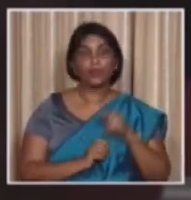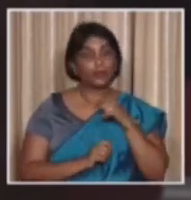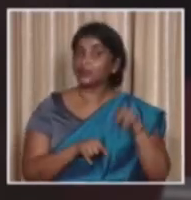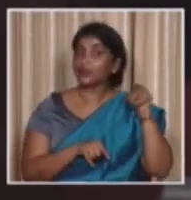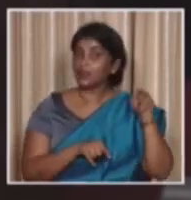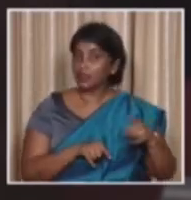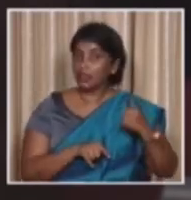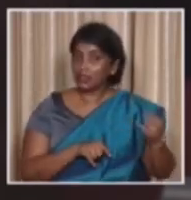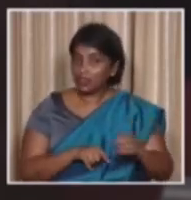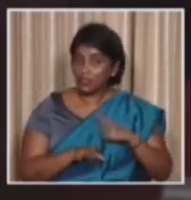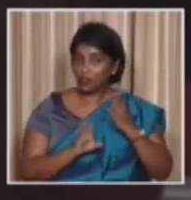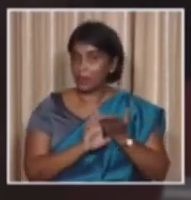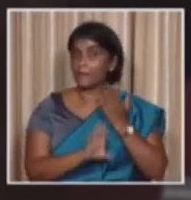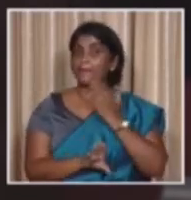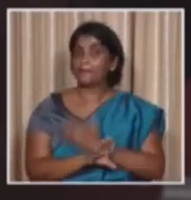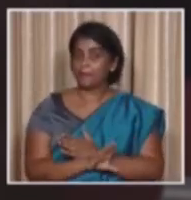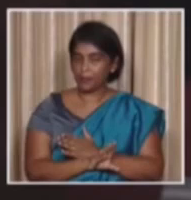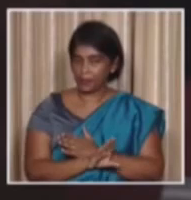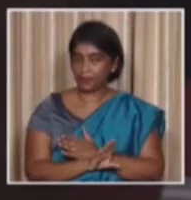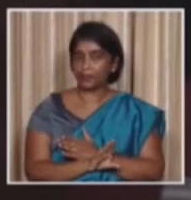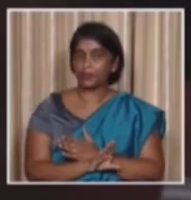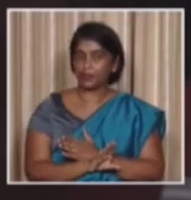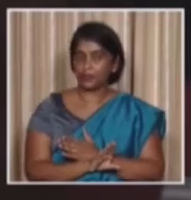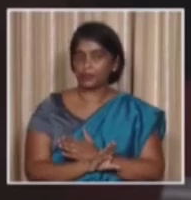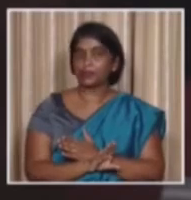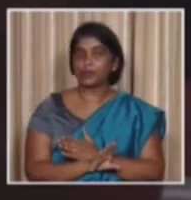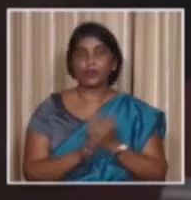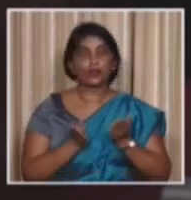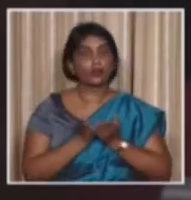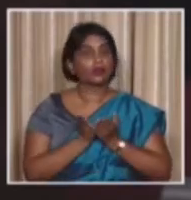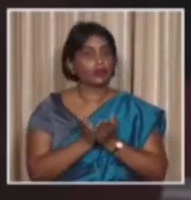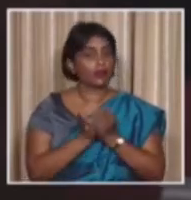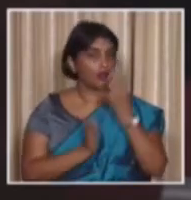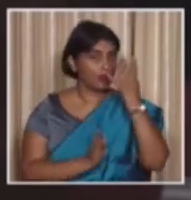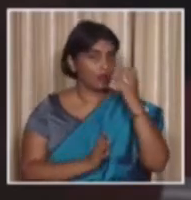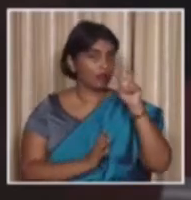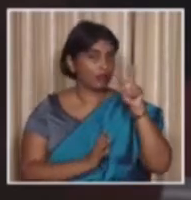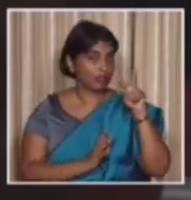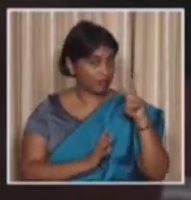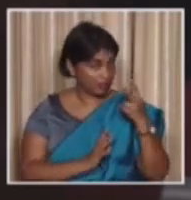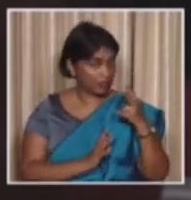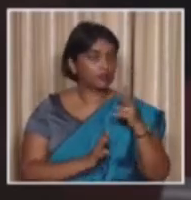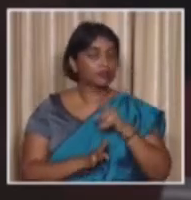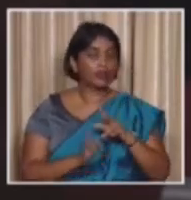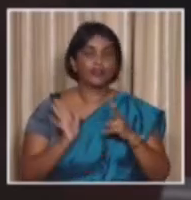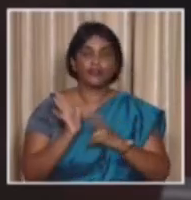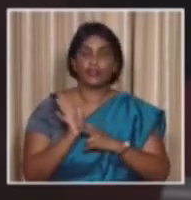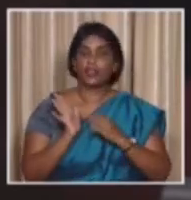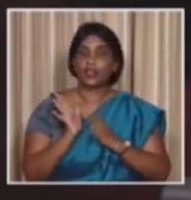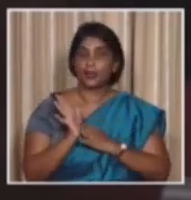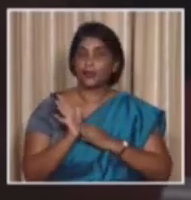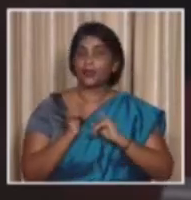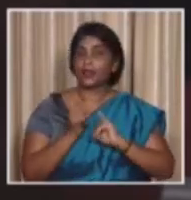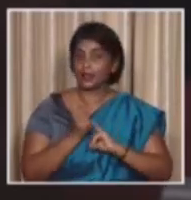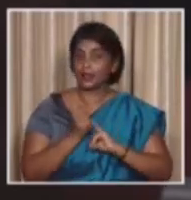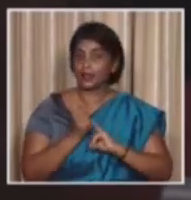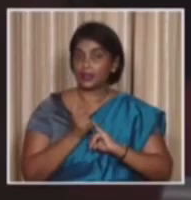அமைய 4200 படகுகளுக்கு VMS தொகுதிகளை பொருத்தி முடிப்பதற்கு எதிர்பார்ப்பு